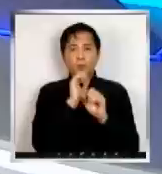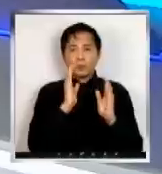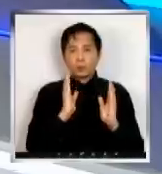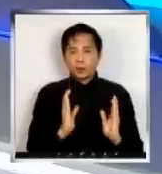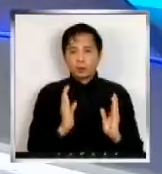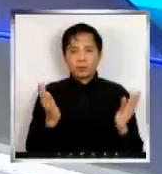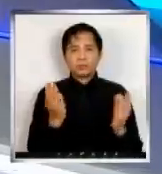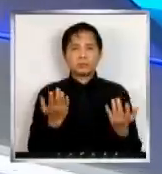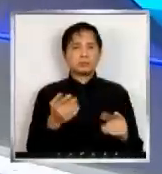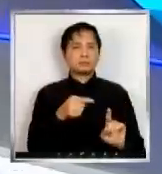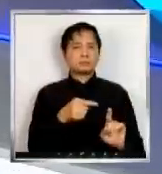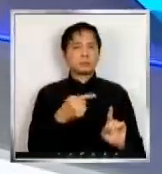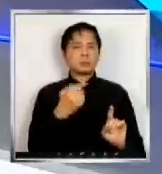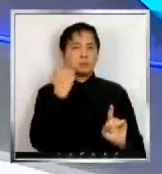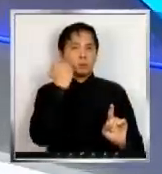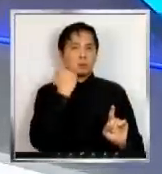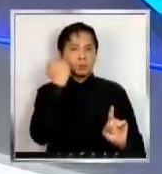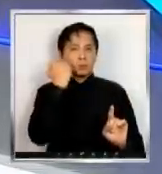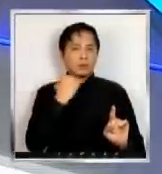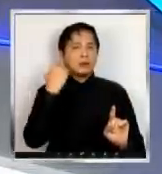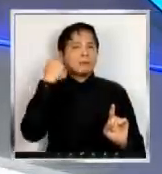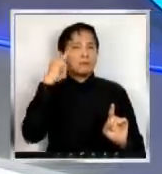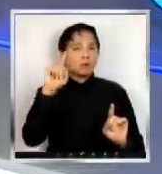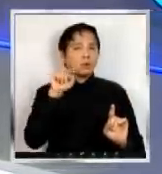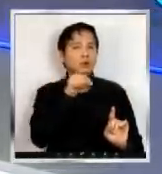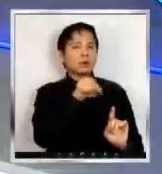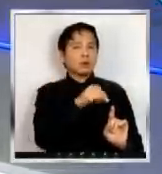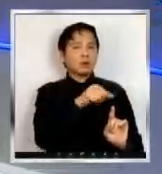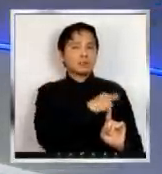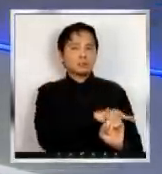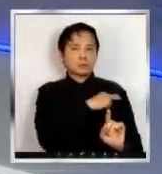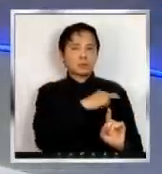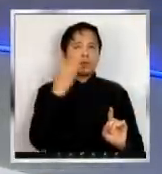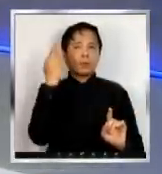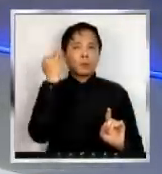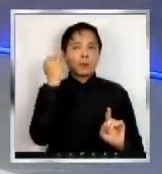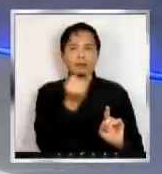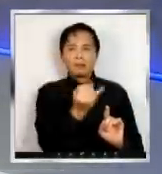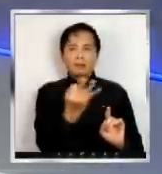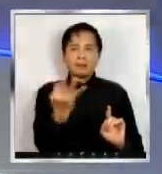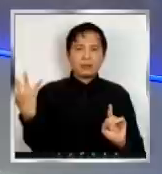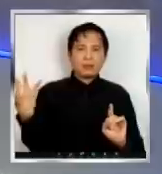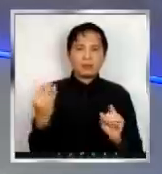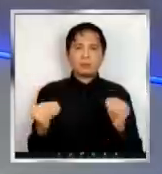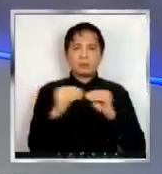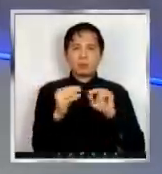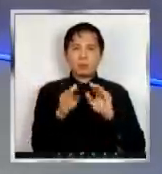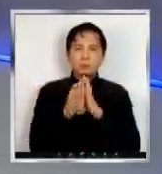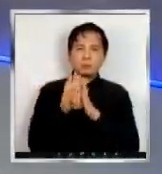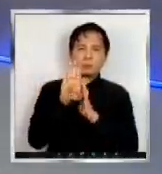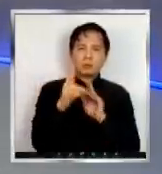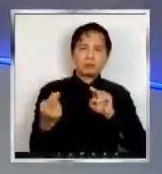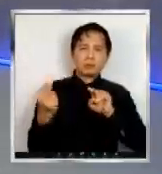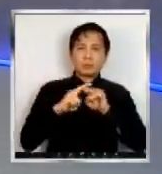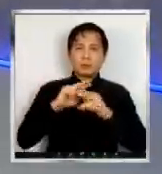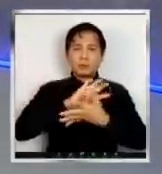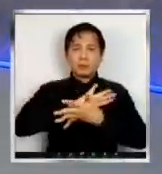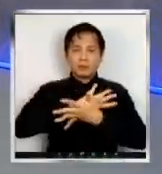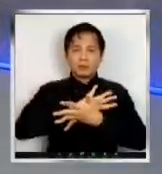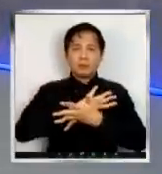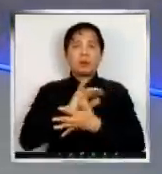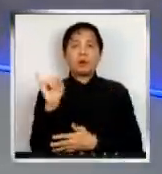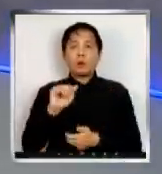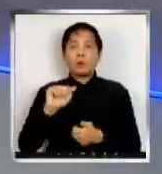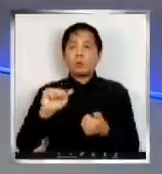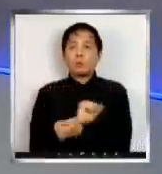kinukula. Ngayon po may biglang pagdami po ng mga kaso ng COVID-19. Nakakaubusan na rin po ng damo na ginagamit